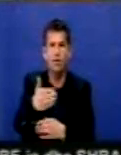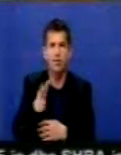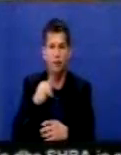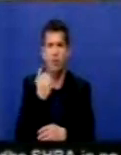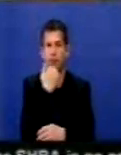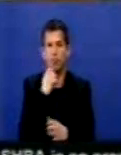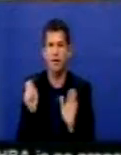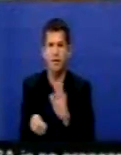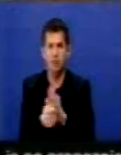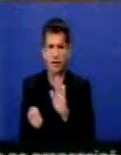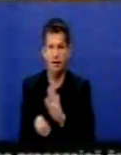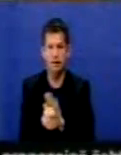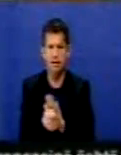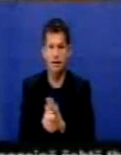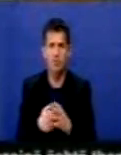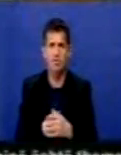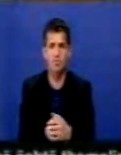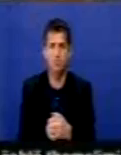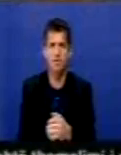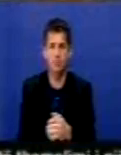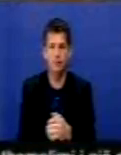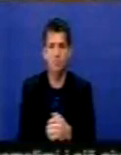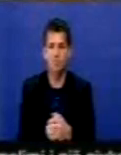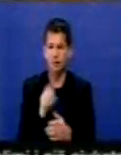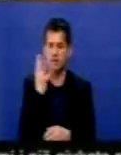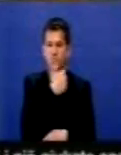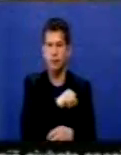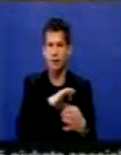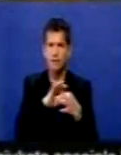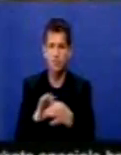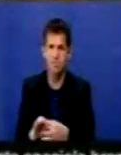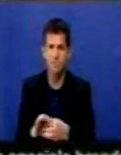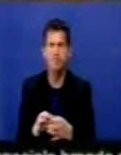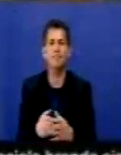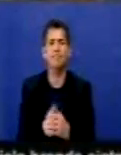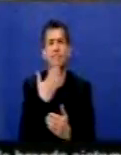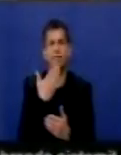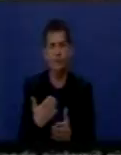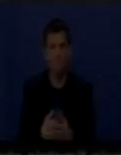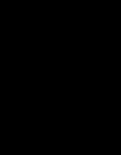privatizoj ashtu si shka bërë në këto 14 vitet e pas luftës. Faleminderit.